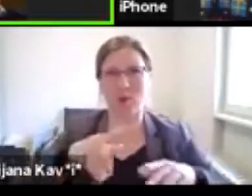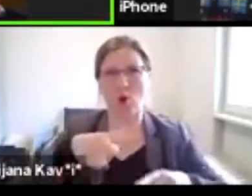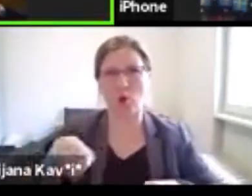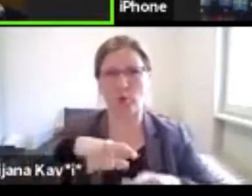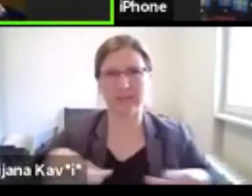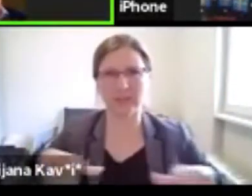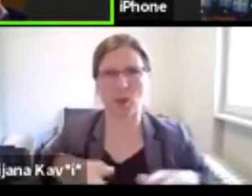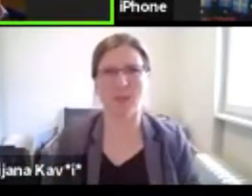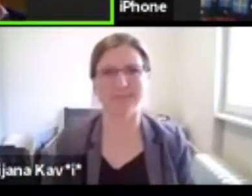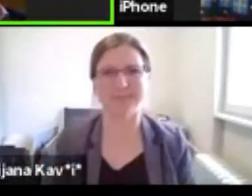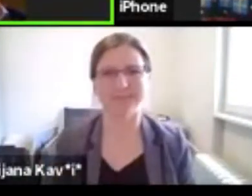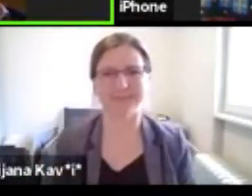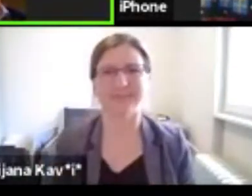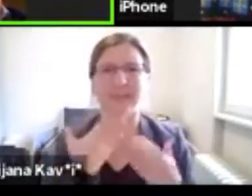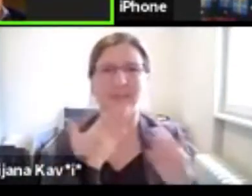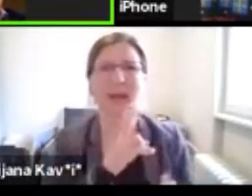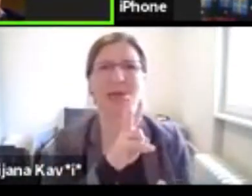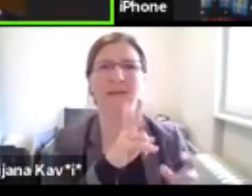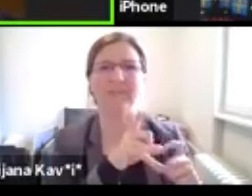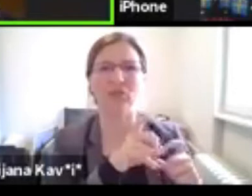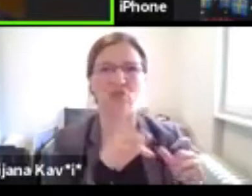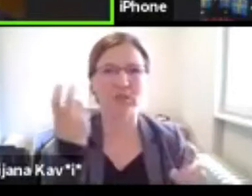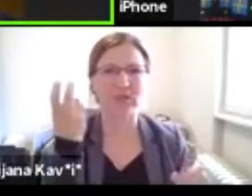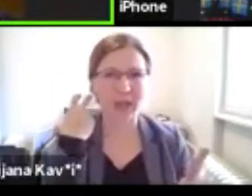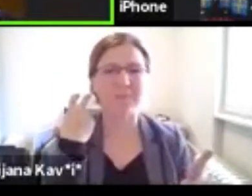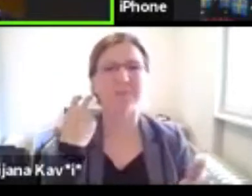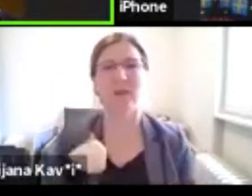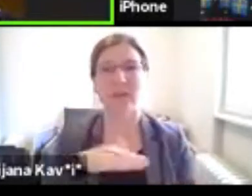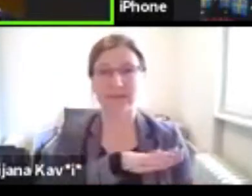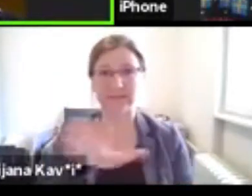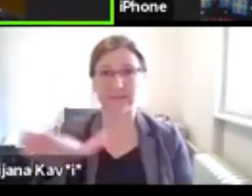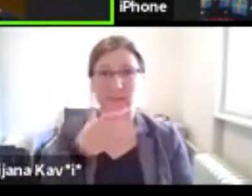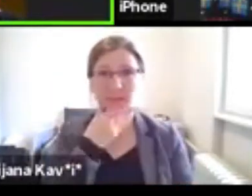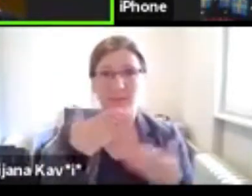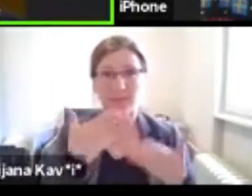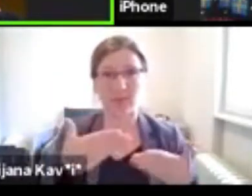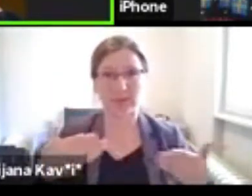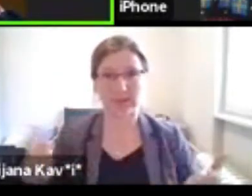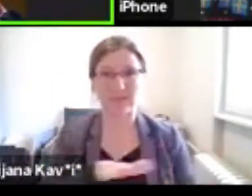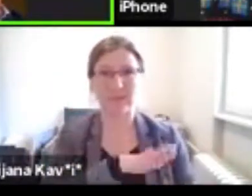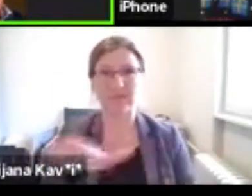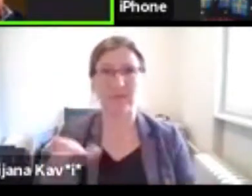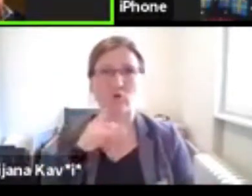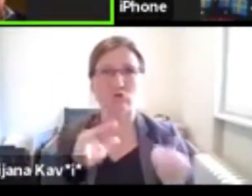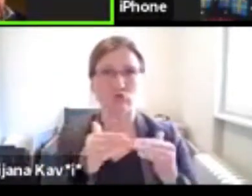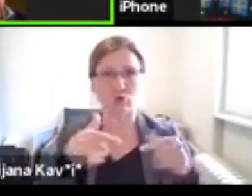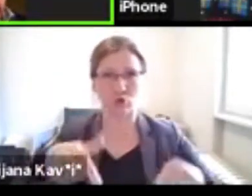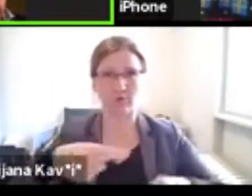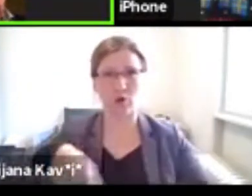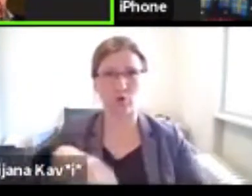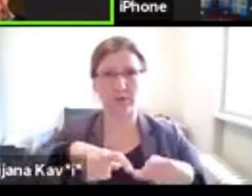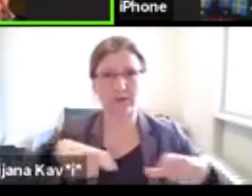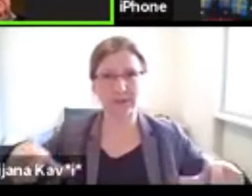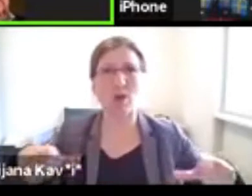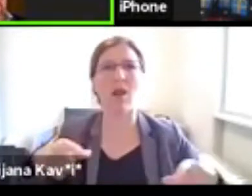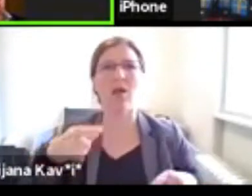Hvala ti, Višnja. Sve vas lijepo pozdravljam. Sve sudionike ovdje ovog okruglog stola, vas koje vidim, kao i